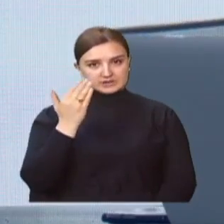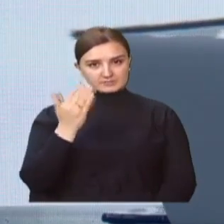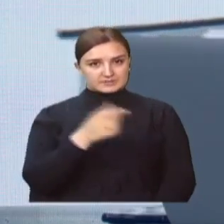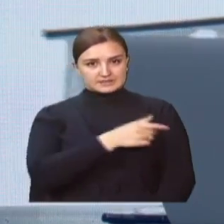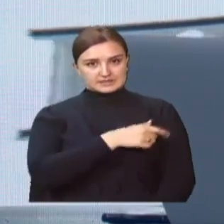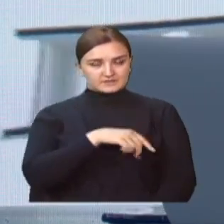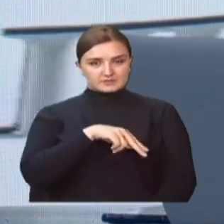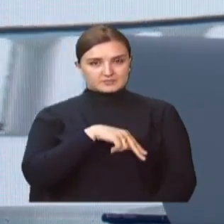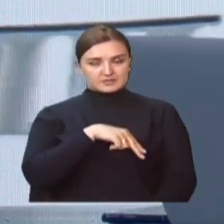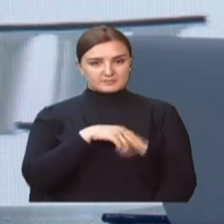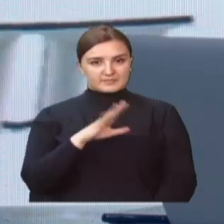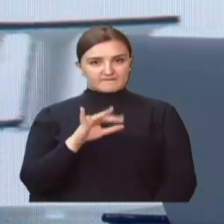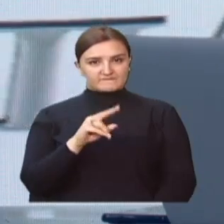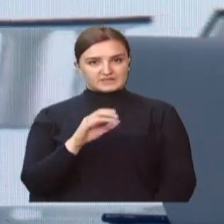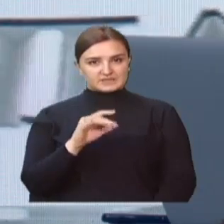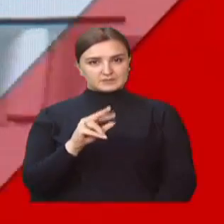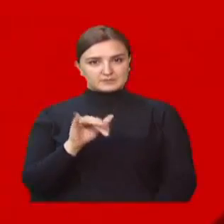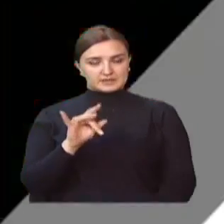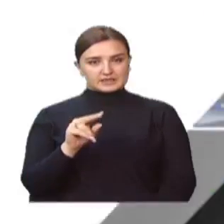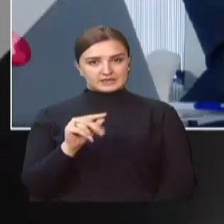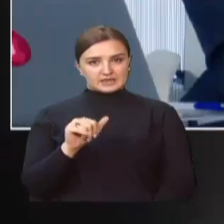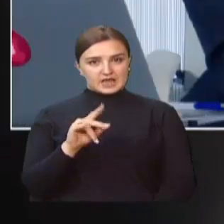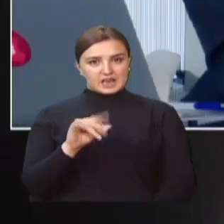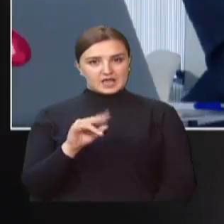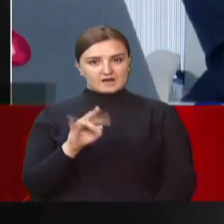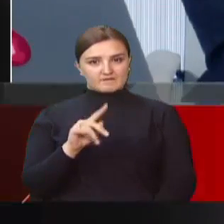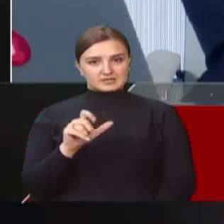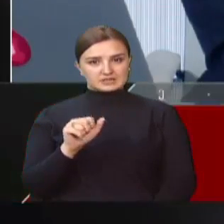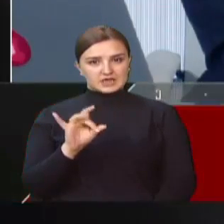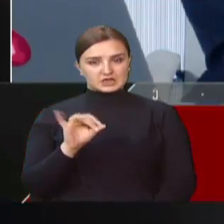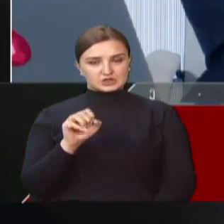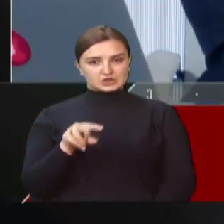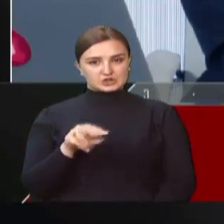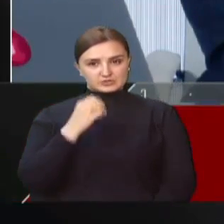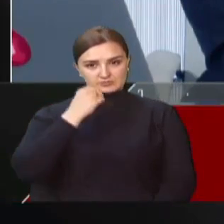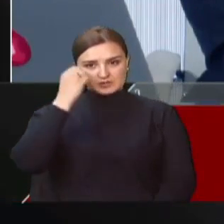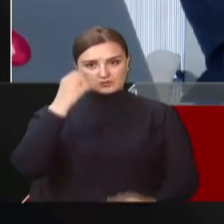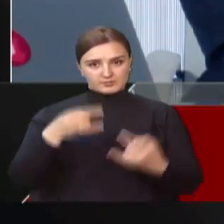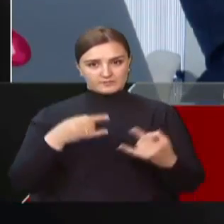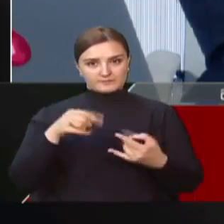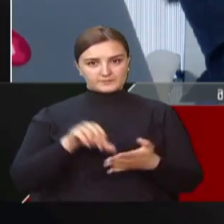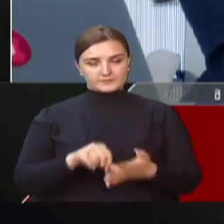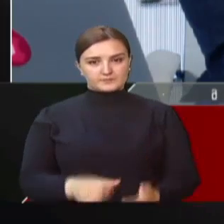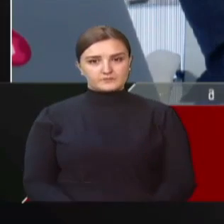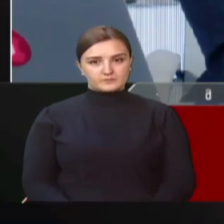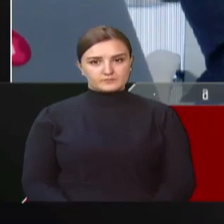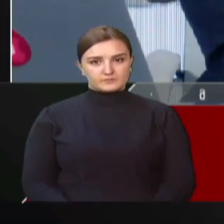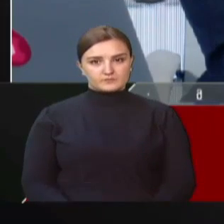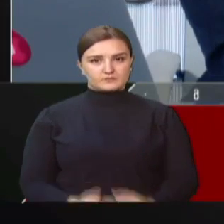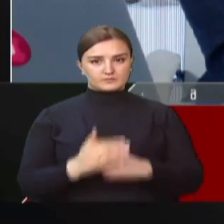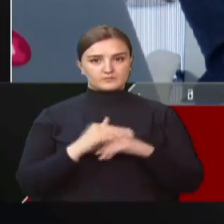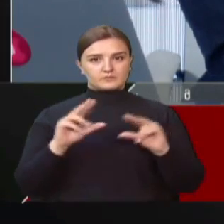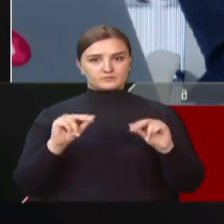წევრი პარლამენტის ვიცე-სპიკერი არჩილ თალაკვაძე გვერდება. გამარჯობა ბატონო არჩილ, მადლობა გადაცემაში მონაწილეობისთვის.